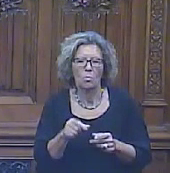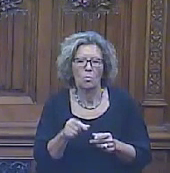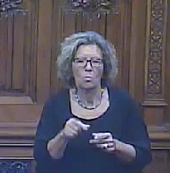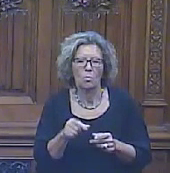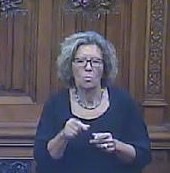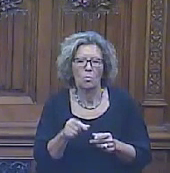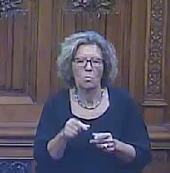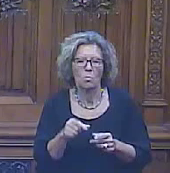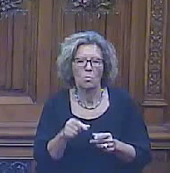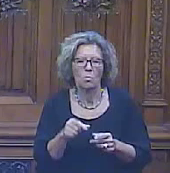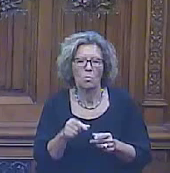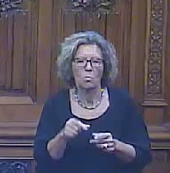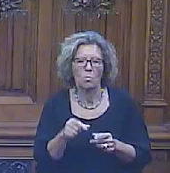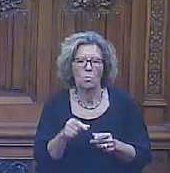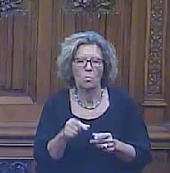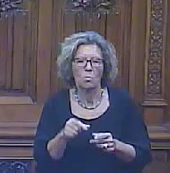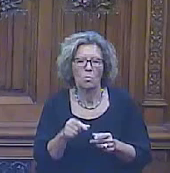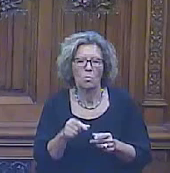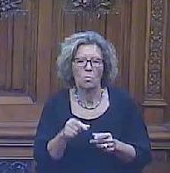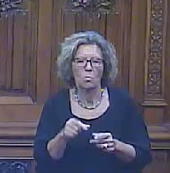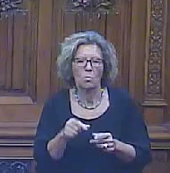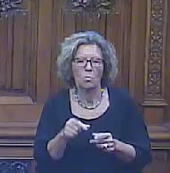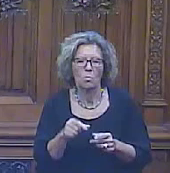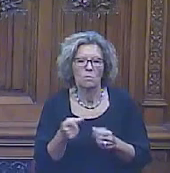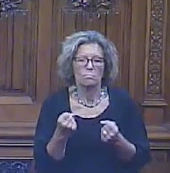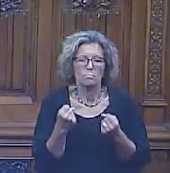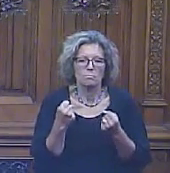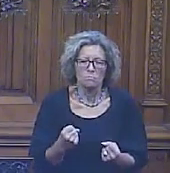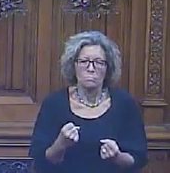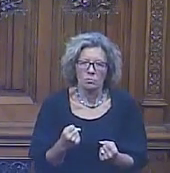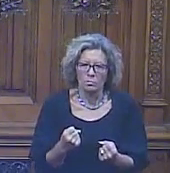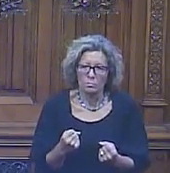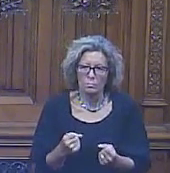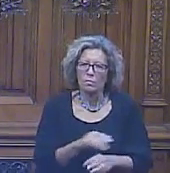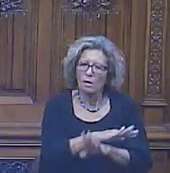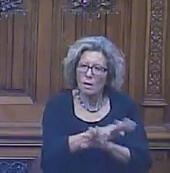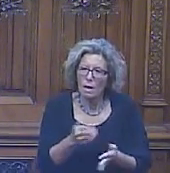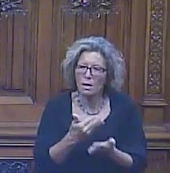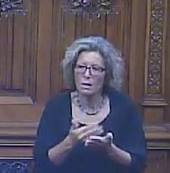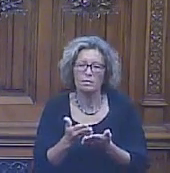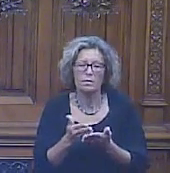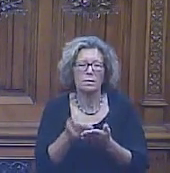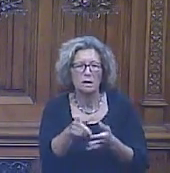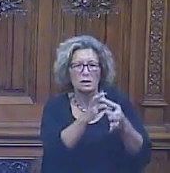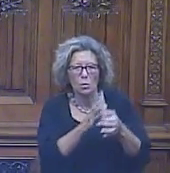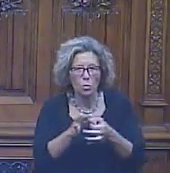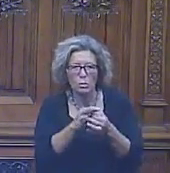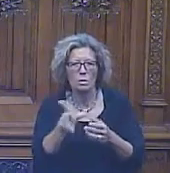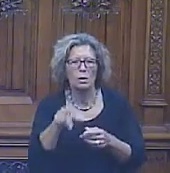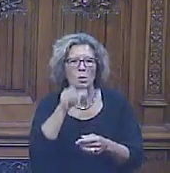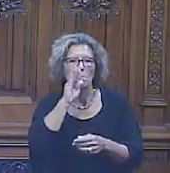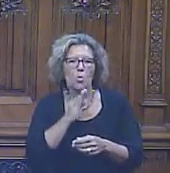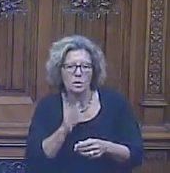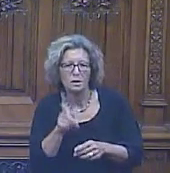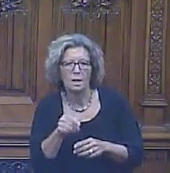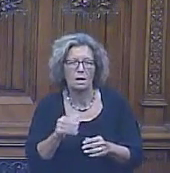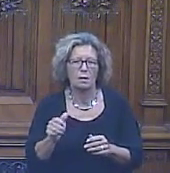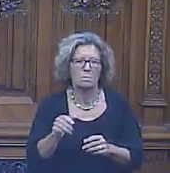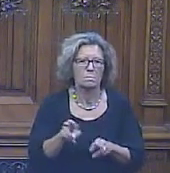der Zivilgesellschaft, die unglaublich erstarkt ist, dank allen Hilfsorganisationen, dank der Polizei, dem